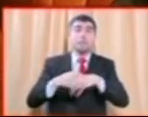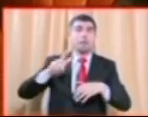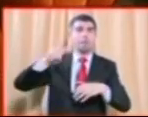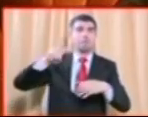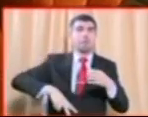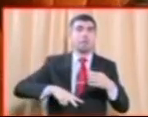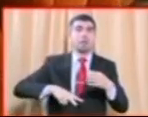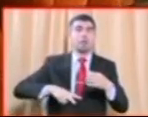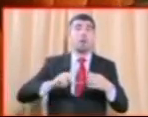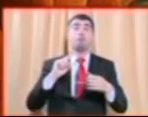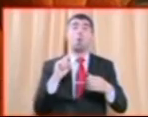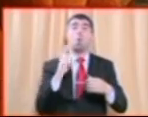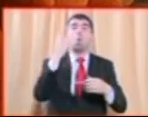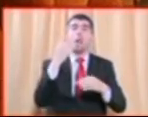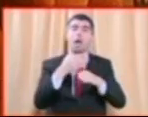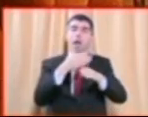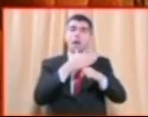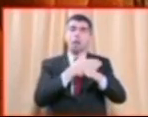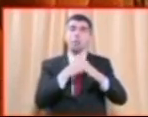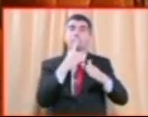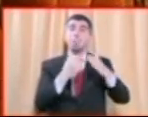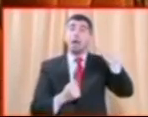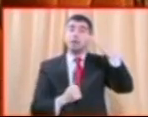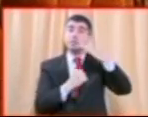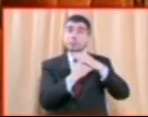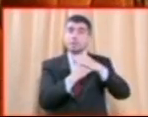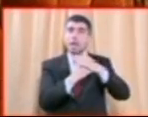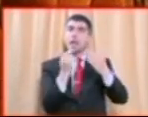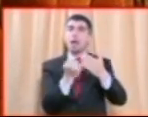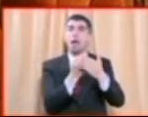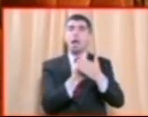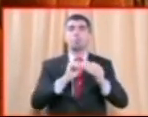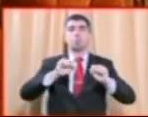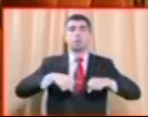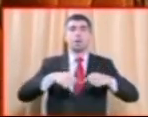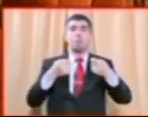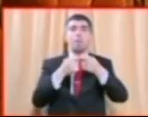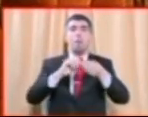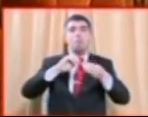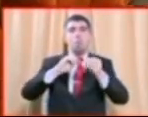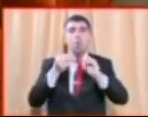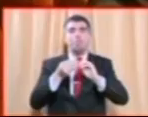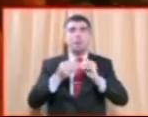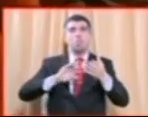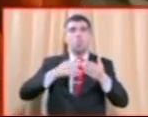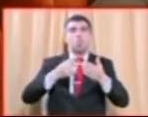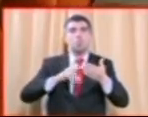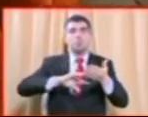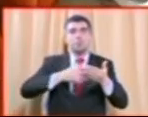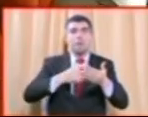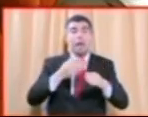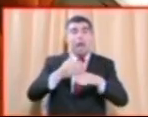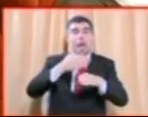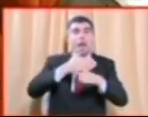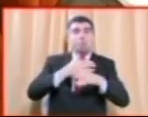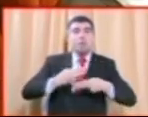على مستوى الإعدادية، باش ما أمكن نقربوا شوية المشاكل باش نعالجوها محليا قبل لا